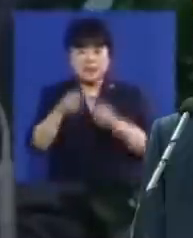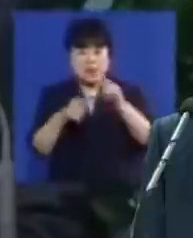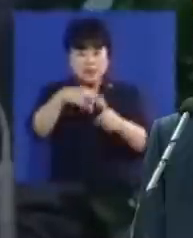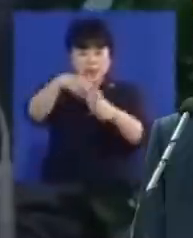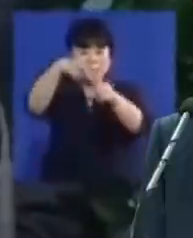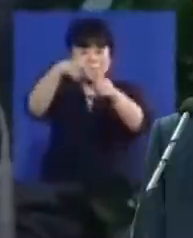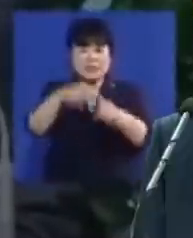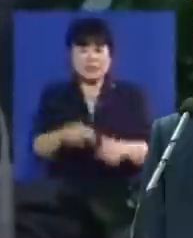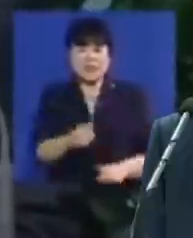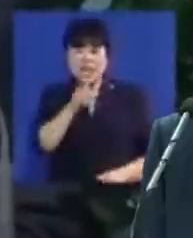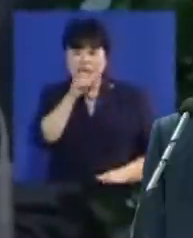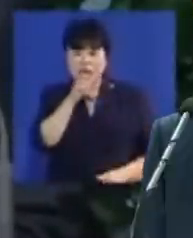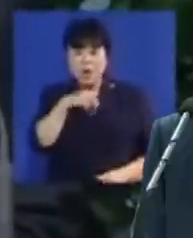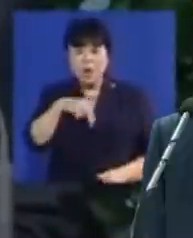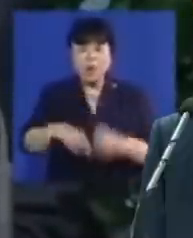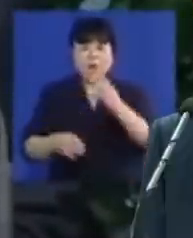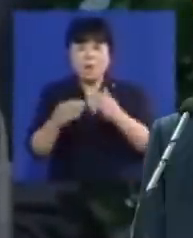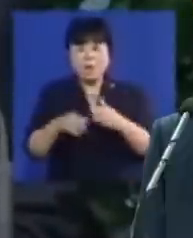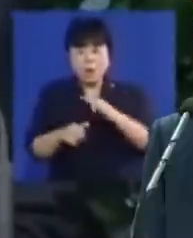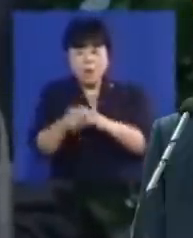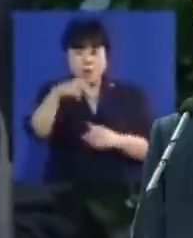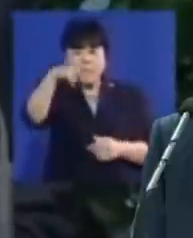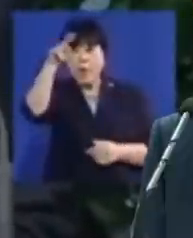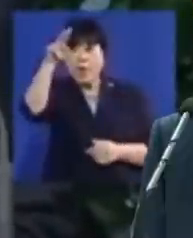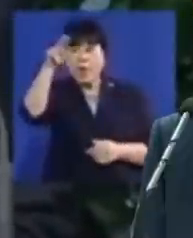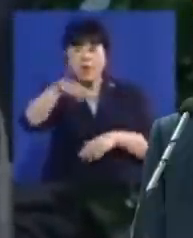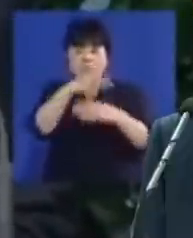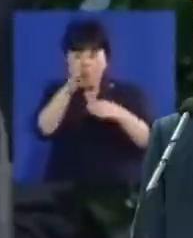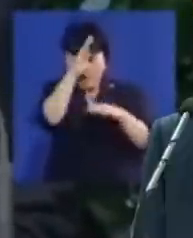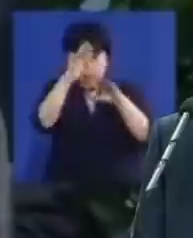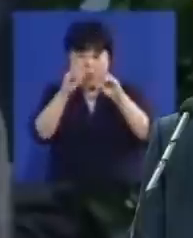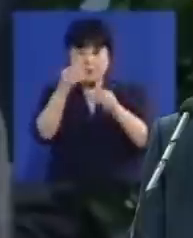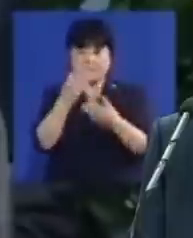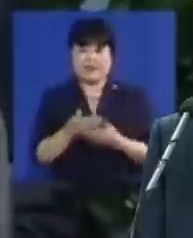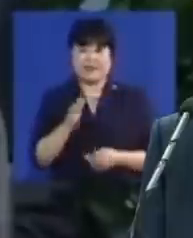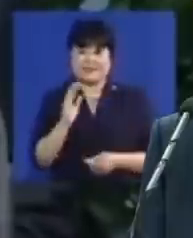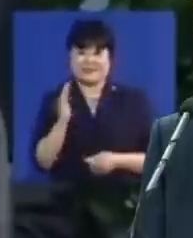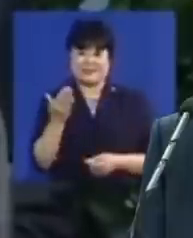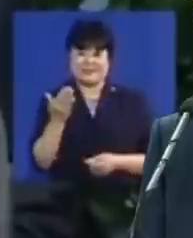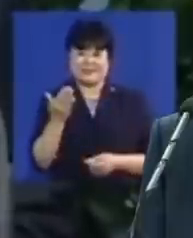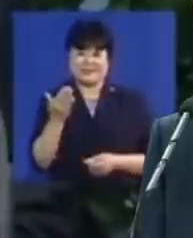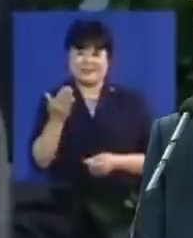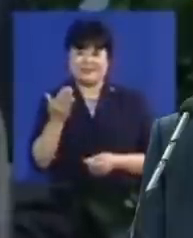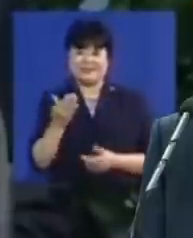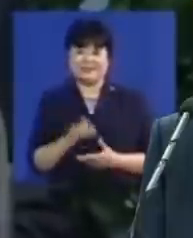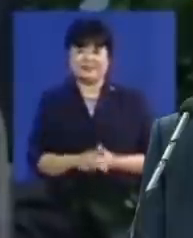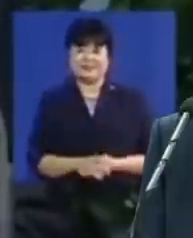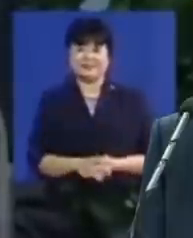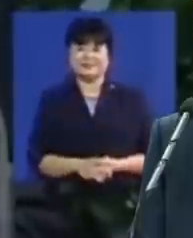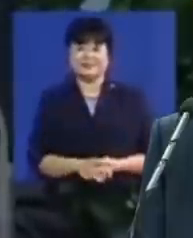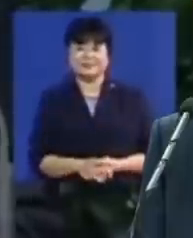매달린 불뱀을 쳐다본 사람은 다 고침을 받았어요.